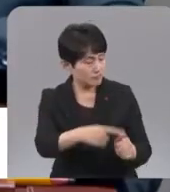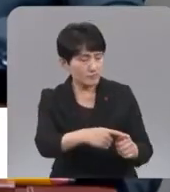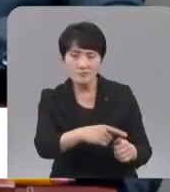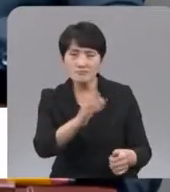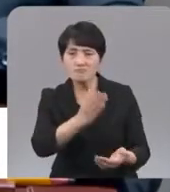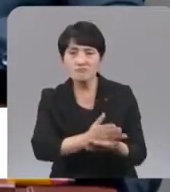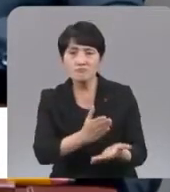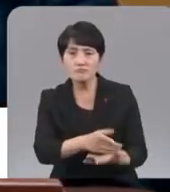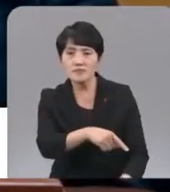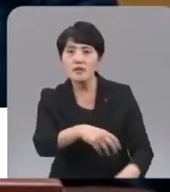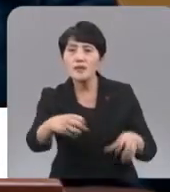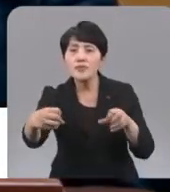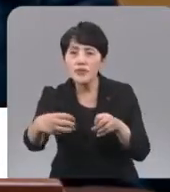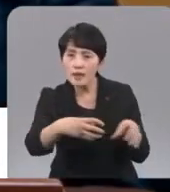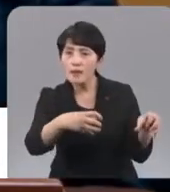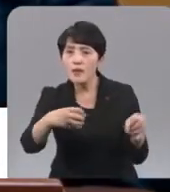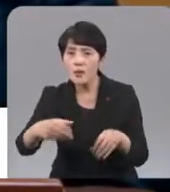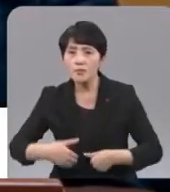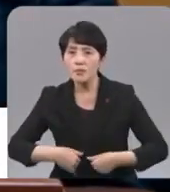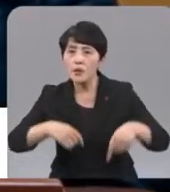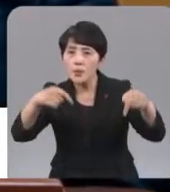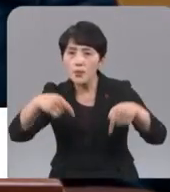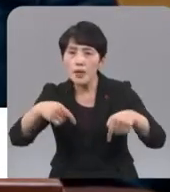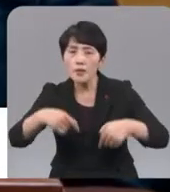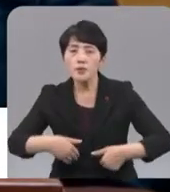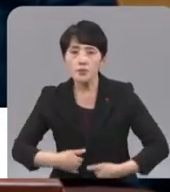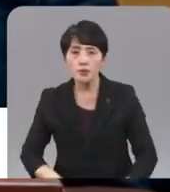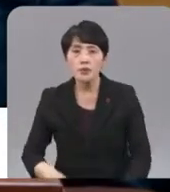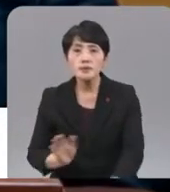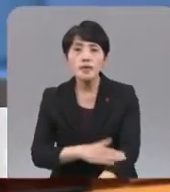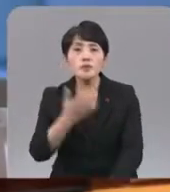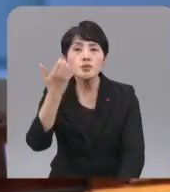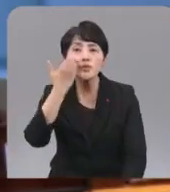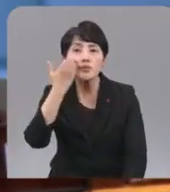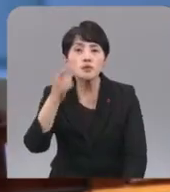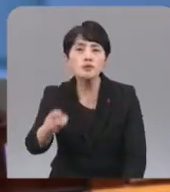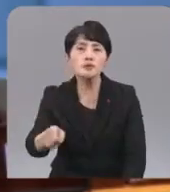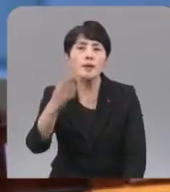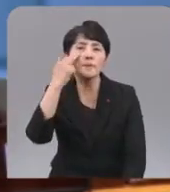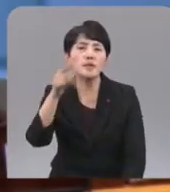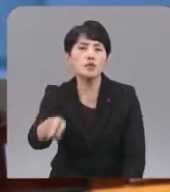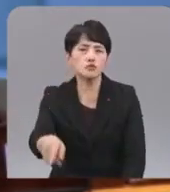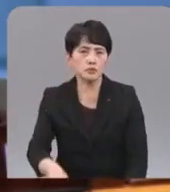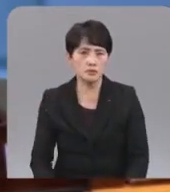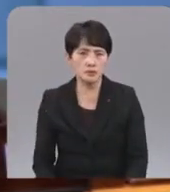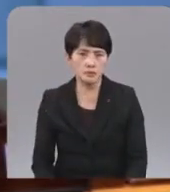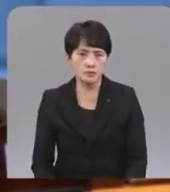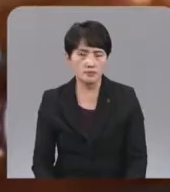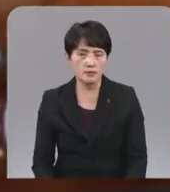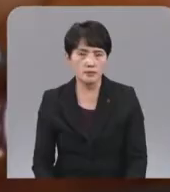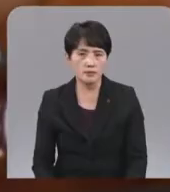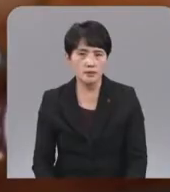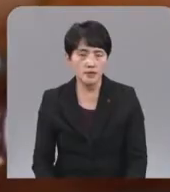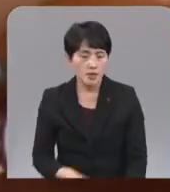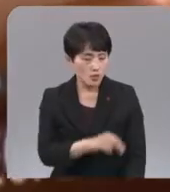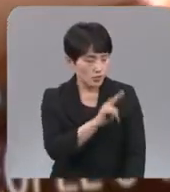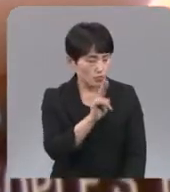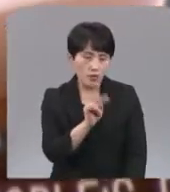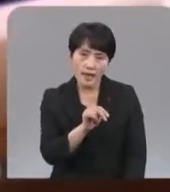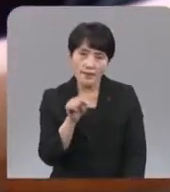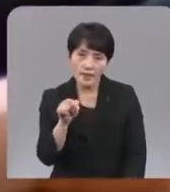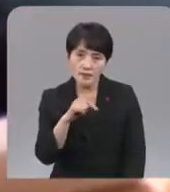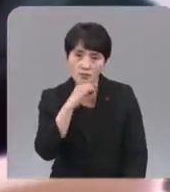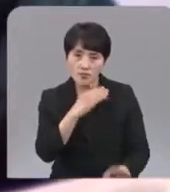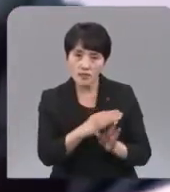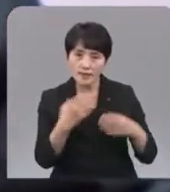发射洲际弹道导弹是荒谬之举。韩国驻联合国代表黄俊菊也强烈谴责北韩接连发